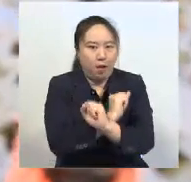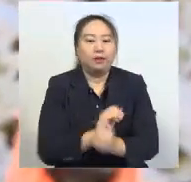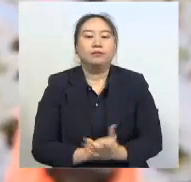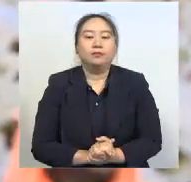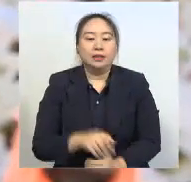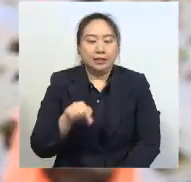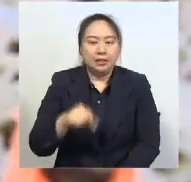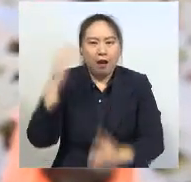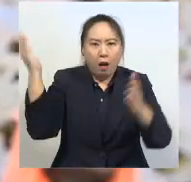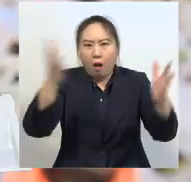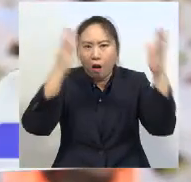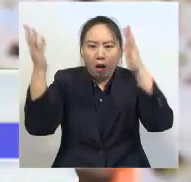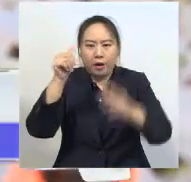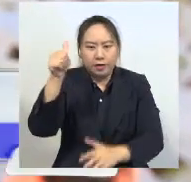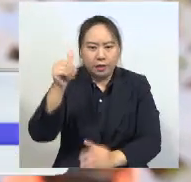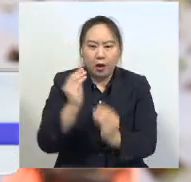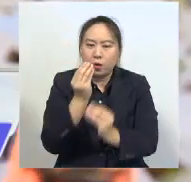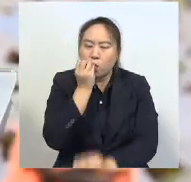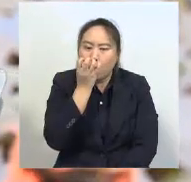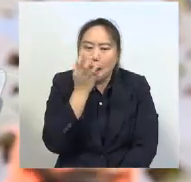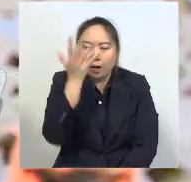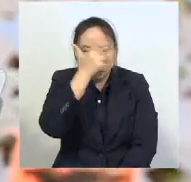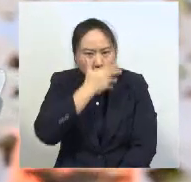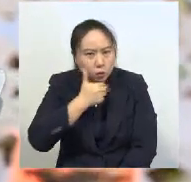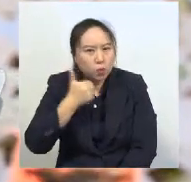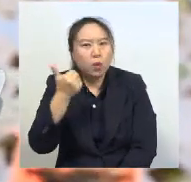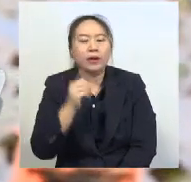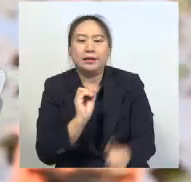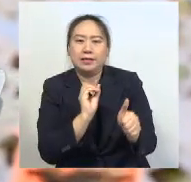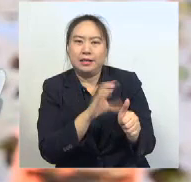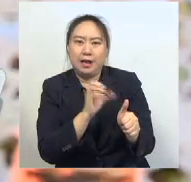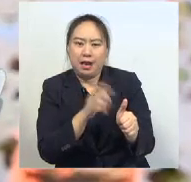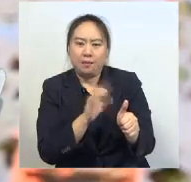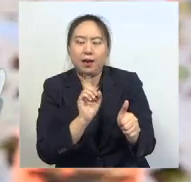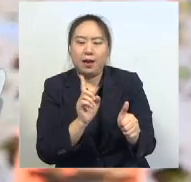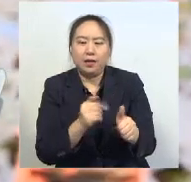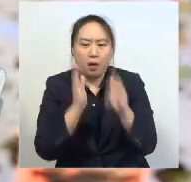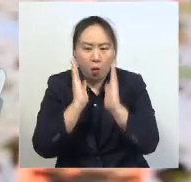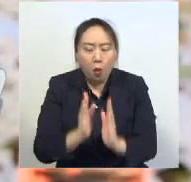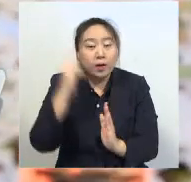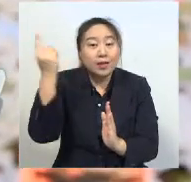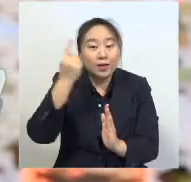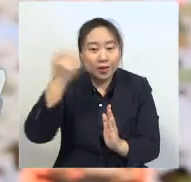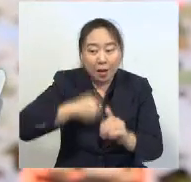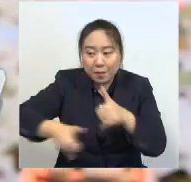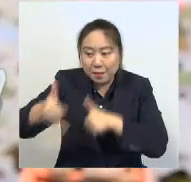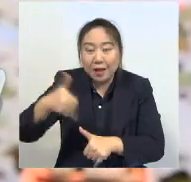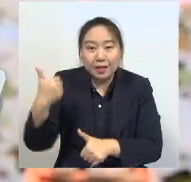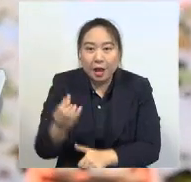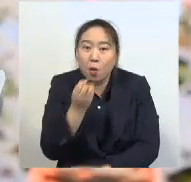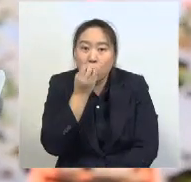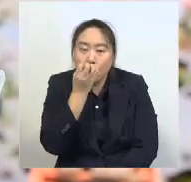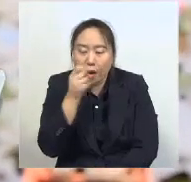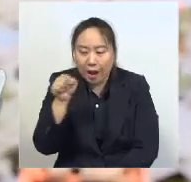ดอกบัวก็สวยสวยมากๆเลยแต่อยากจะแนะนำคือไม่อยากให้นักท่องเที่ยวคือมาแล้วเนี่ยอย่าไปเด็ดดอกบัวอ